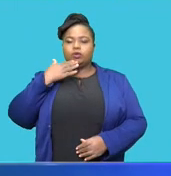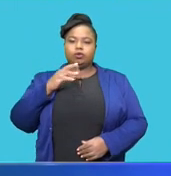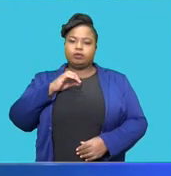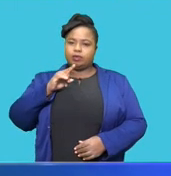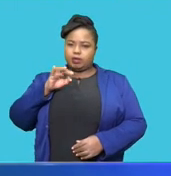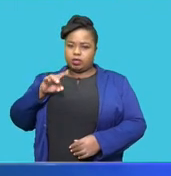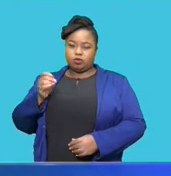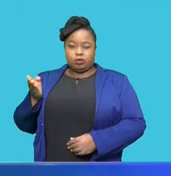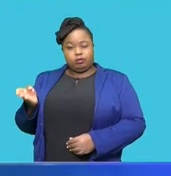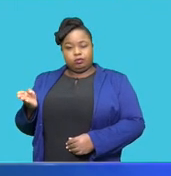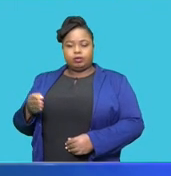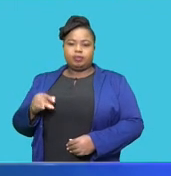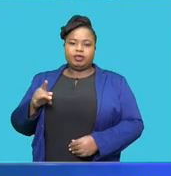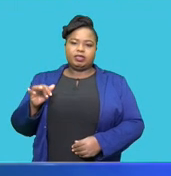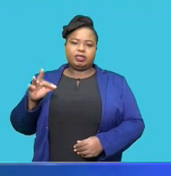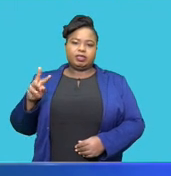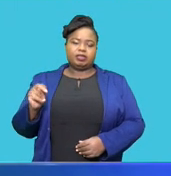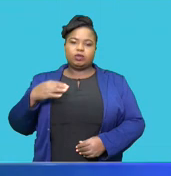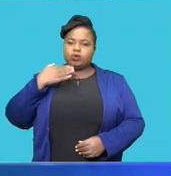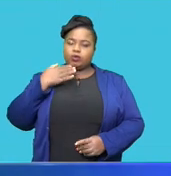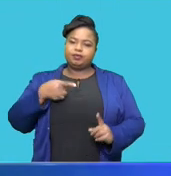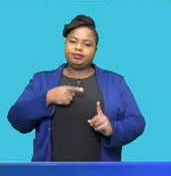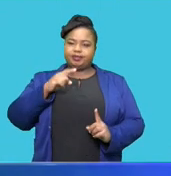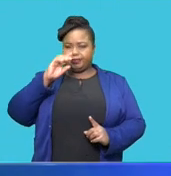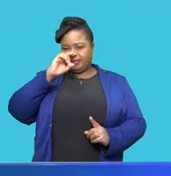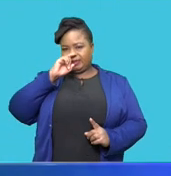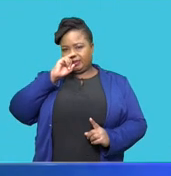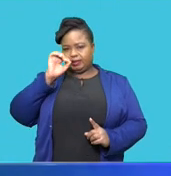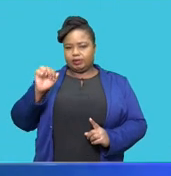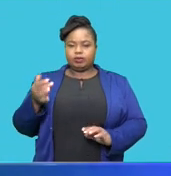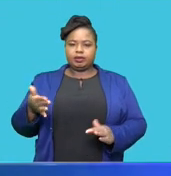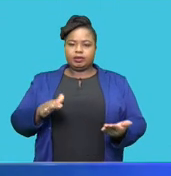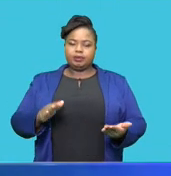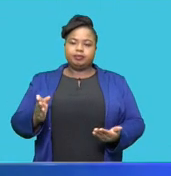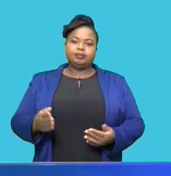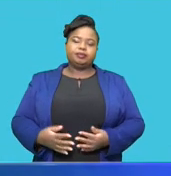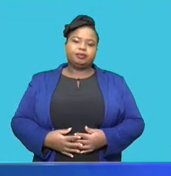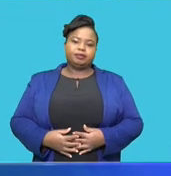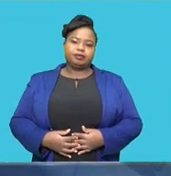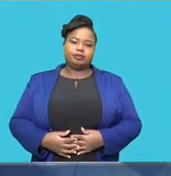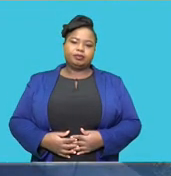omduku ukhulume noLulu Pieterson'S ongumdadewabo wabo kaHector Pieterson'S owashona ngalo lolu suku.